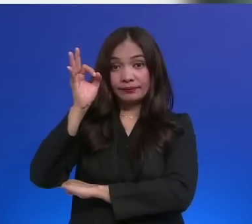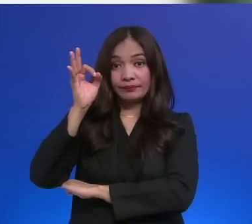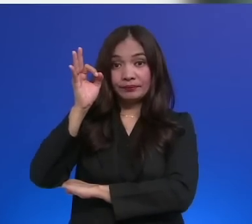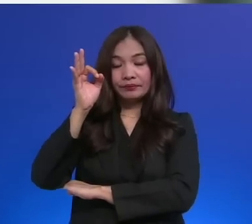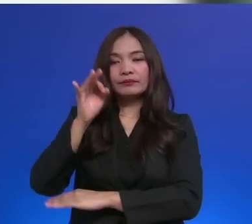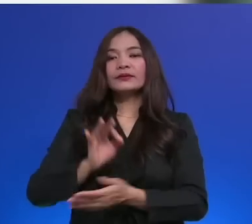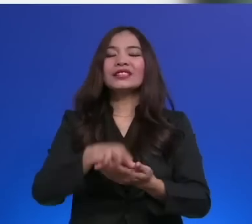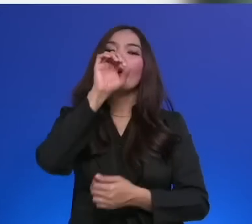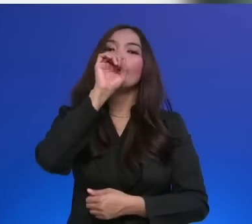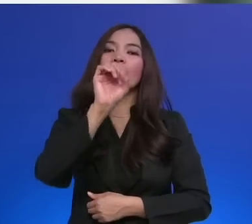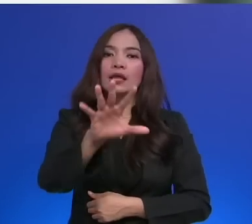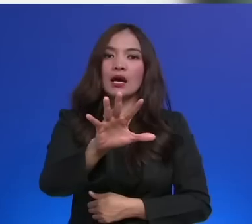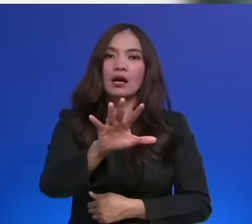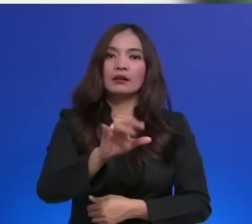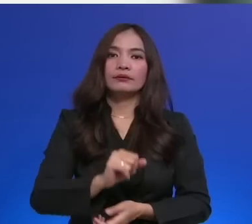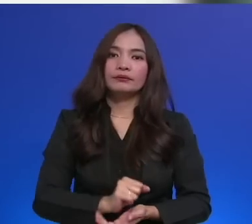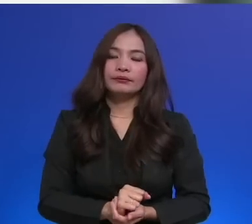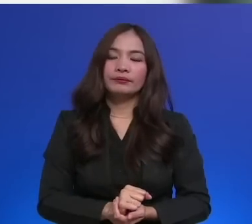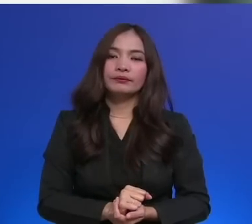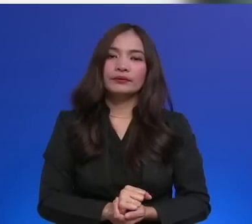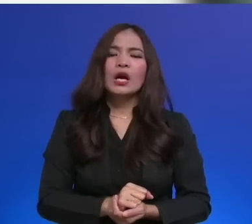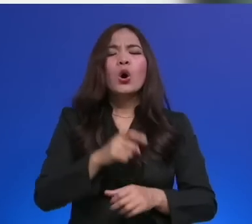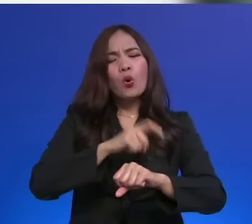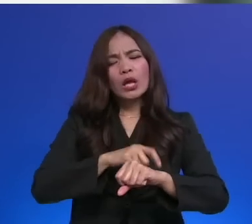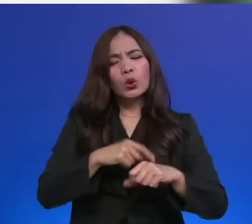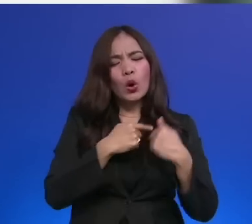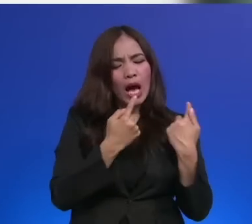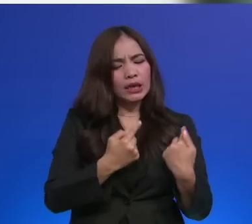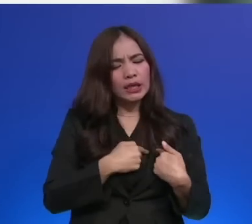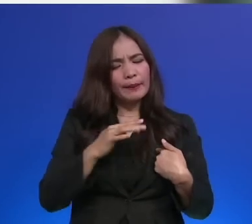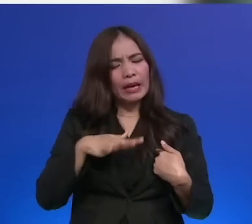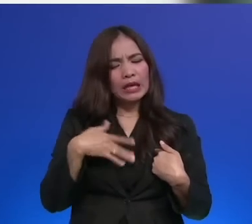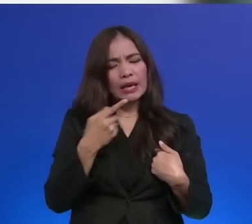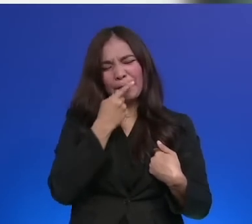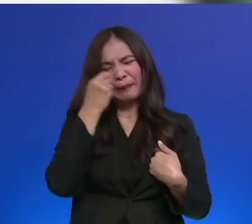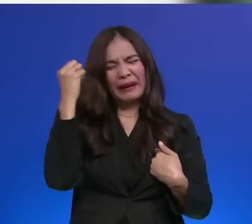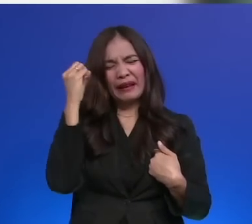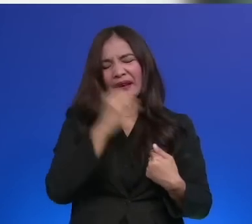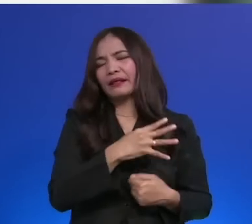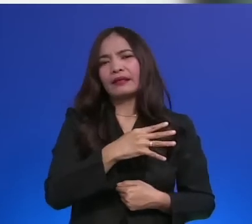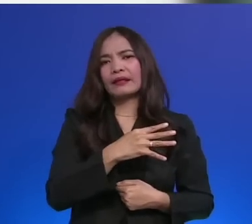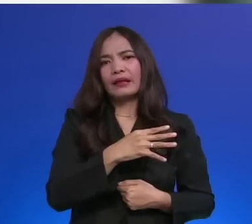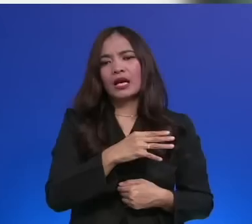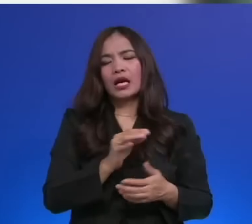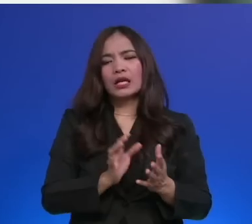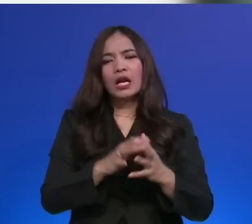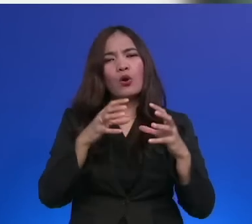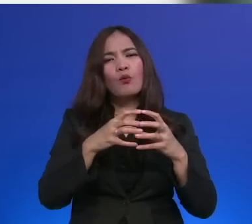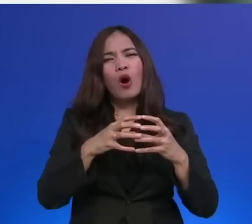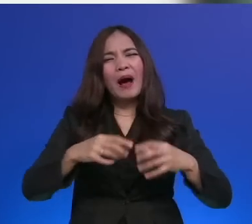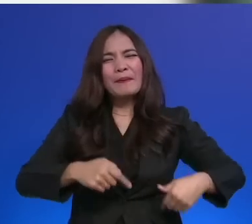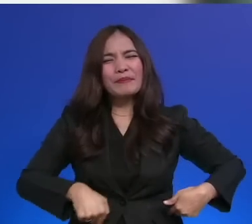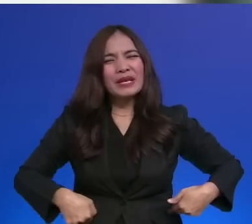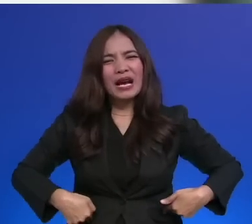dia berkata gini, saudaraku, ketika hatiku merasa pahit dan buah pinggangku